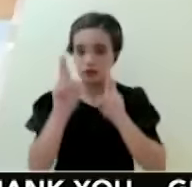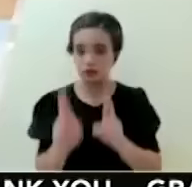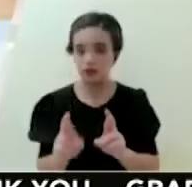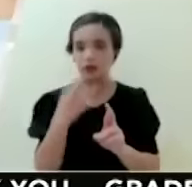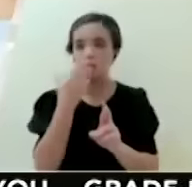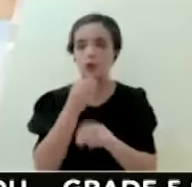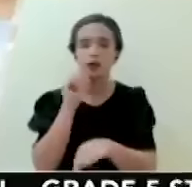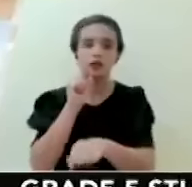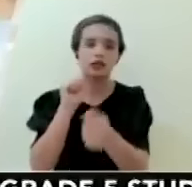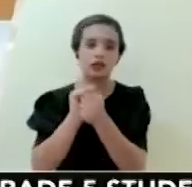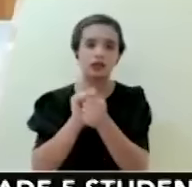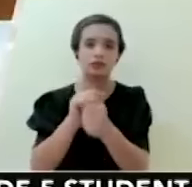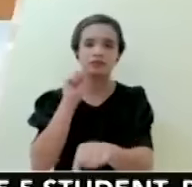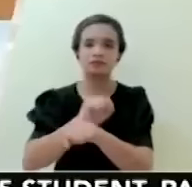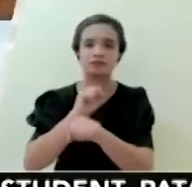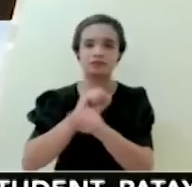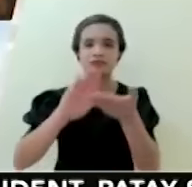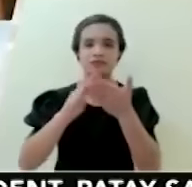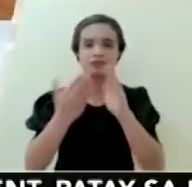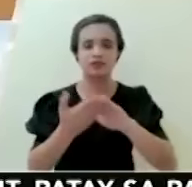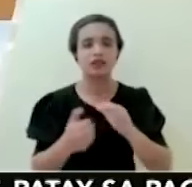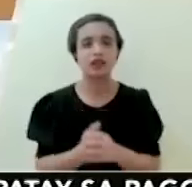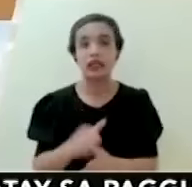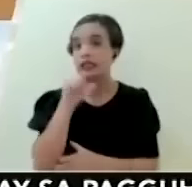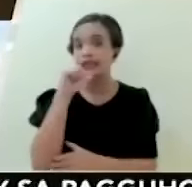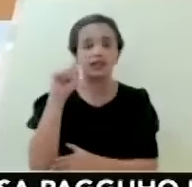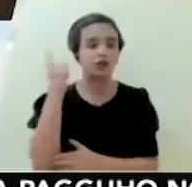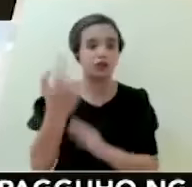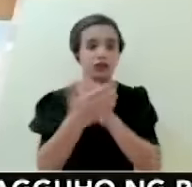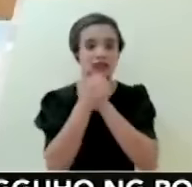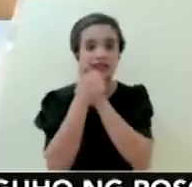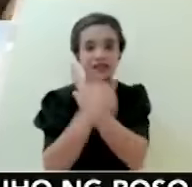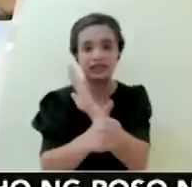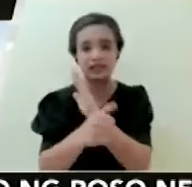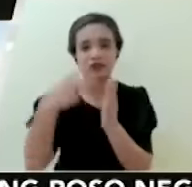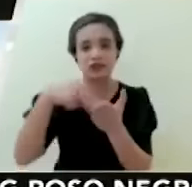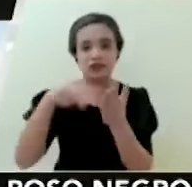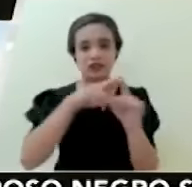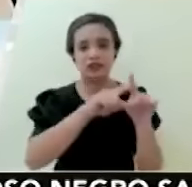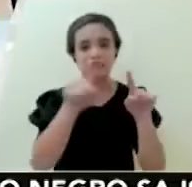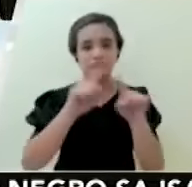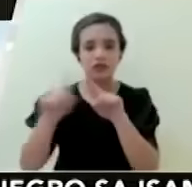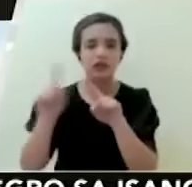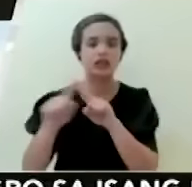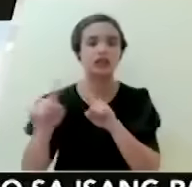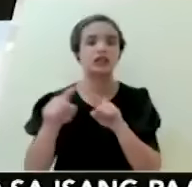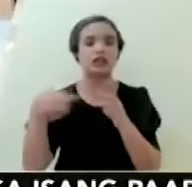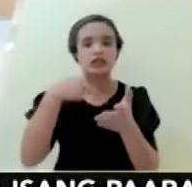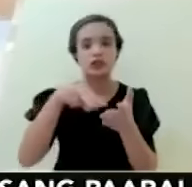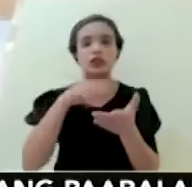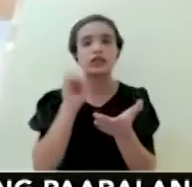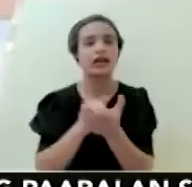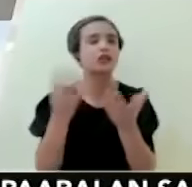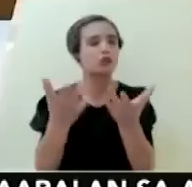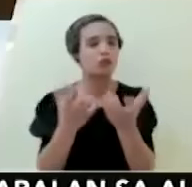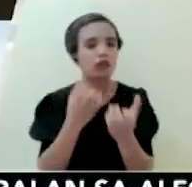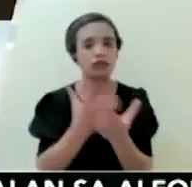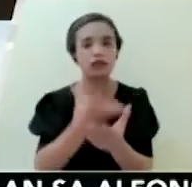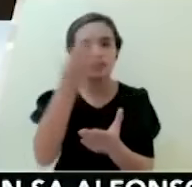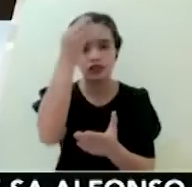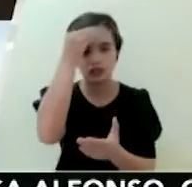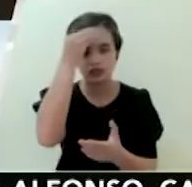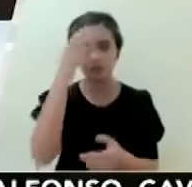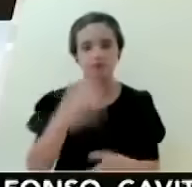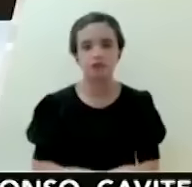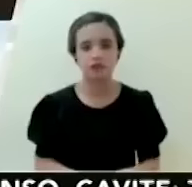Rochelle, hindi lang galing sa paggiling at ibang movement sa pagsasayaw ang gusto niyang matutunan ng mga bagets. Bukod sa